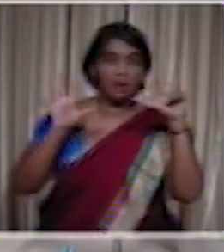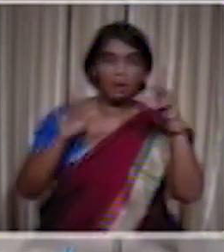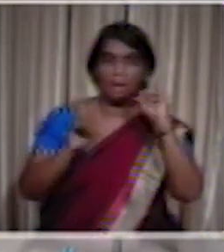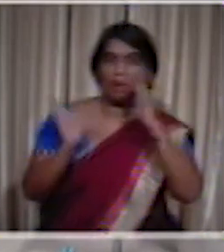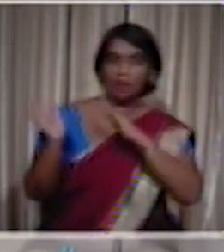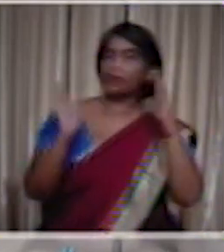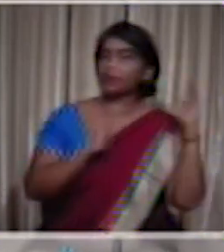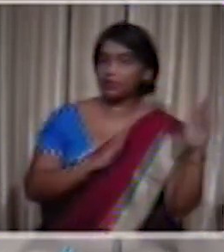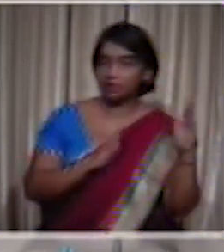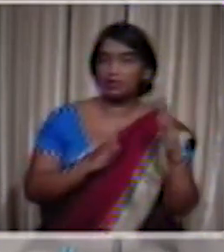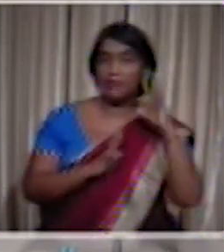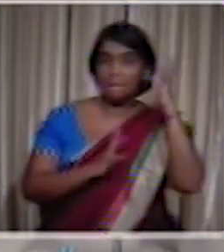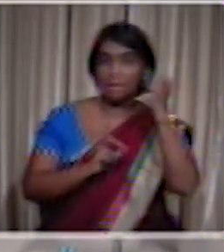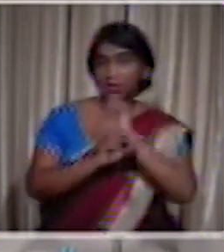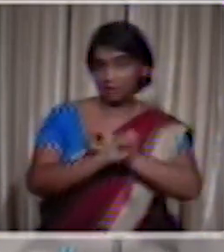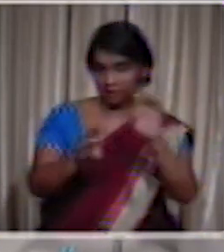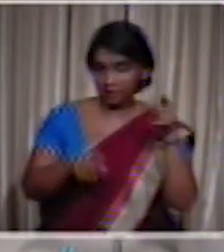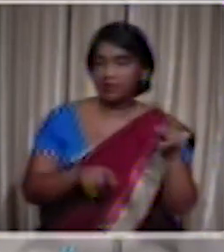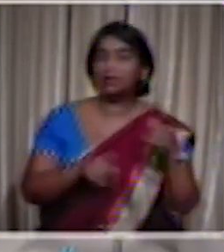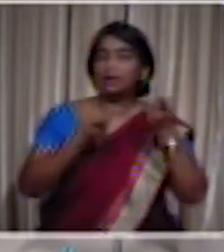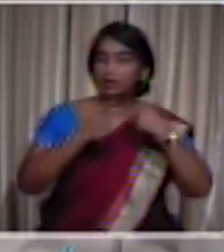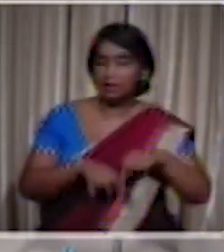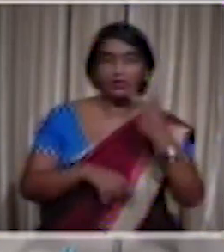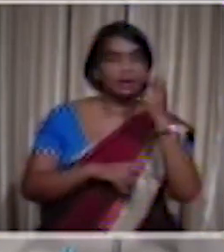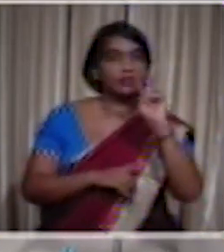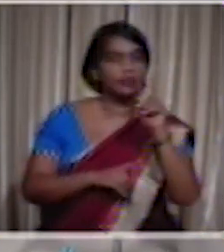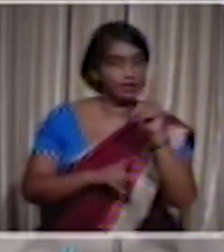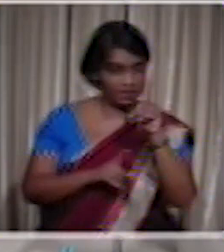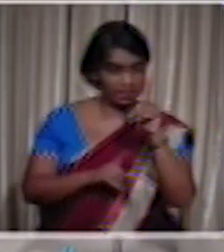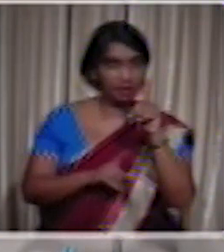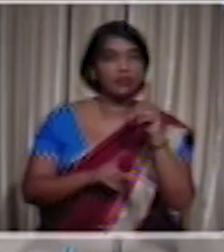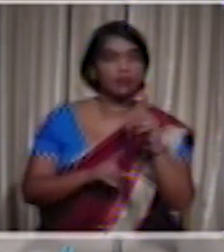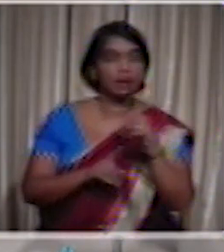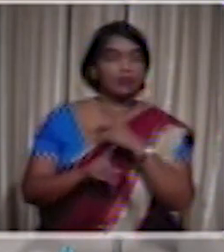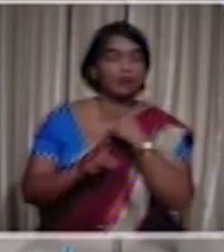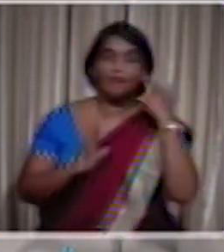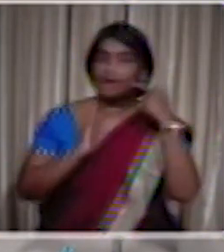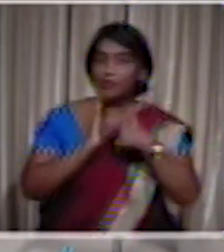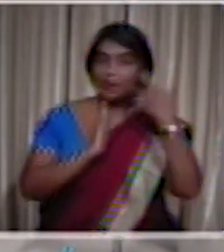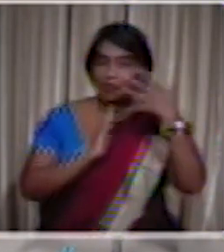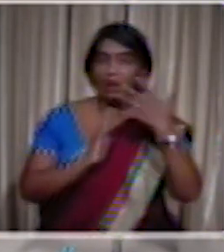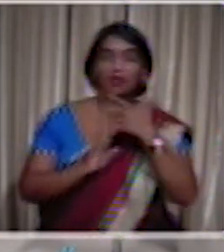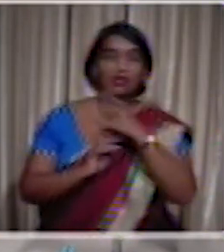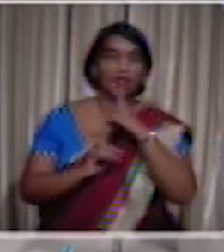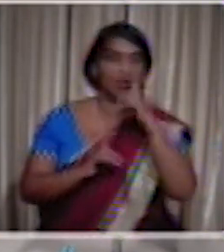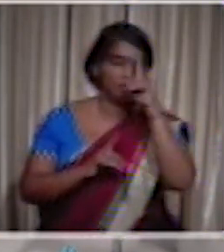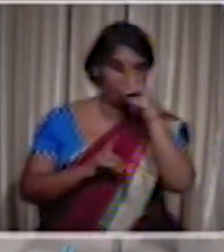වුණා ප්‍රතිඵල නිකුත් කරන්න ඊළඟට ආපහු 2021 ගත්තොත් පහේ ශිෂ්‍යත්වයේ මාසෙ දින 19ක් ප්‍රමාද